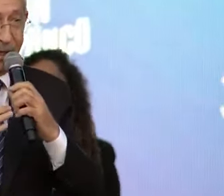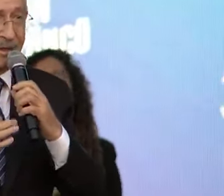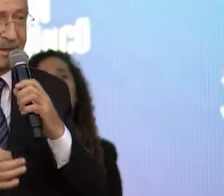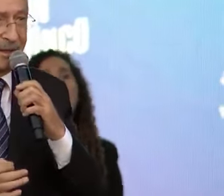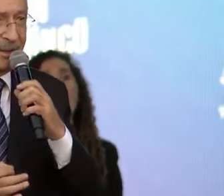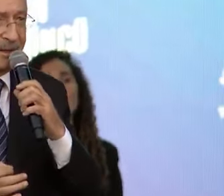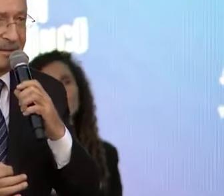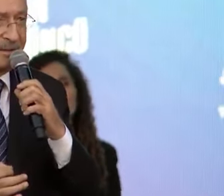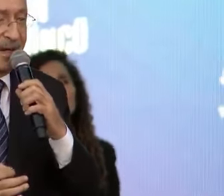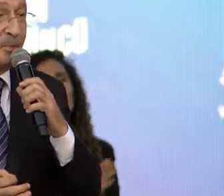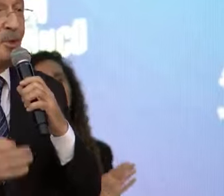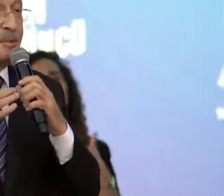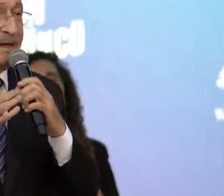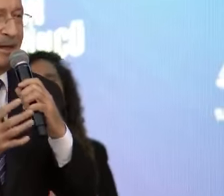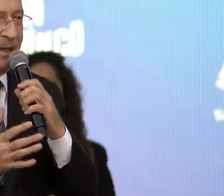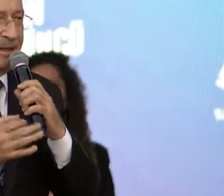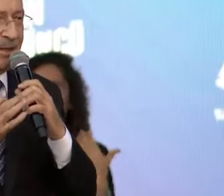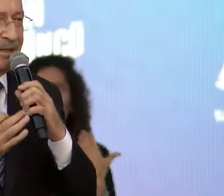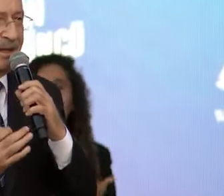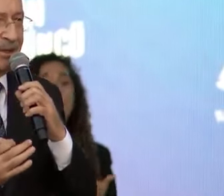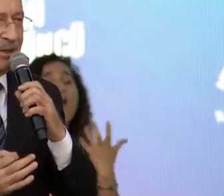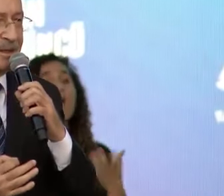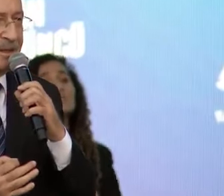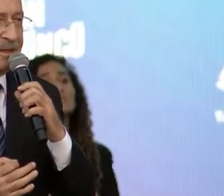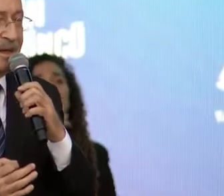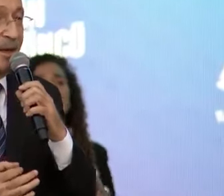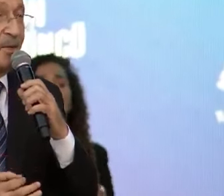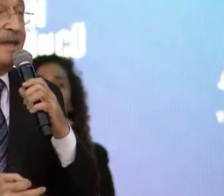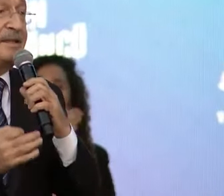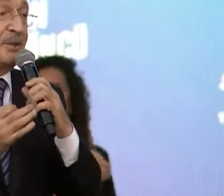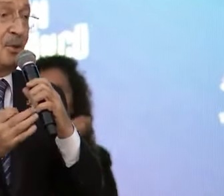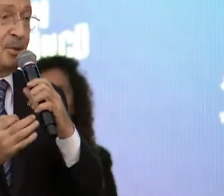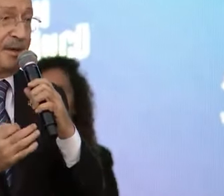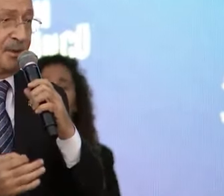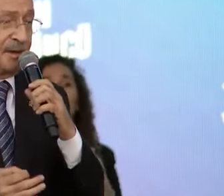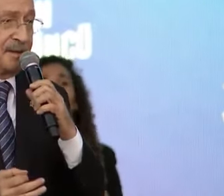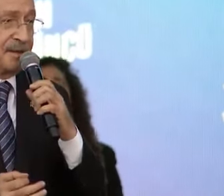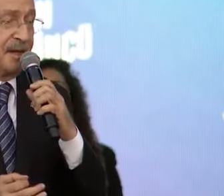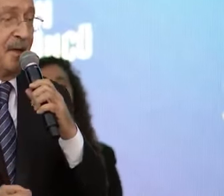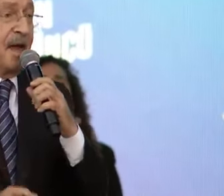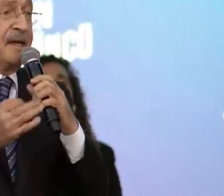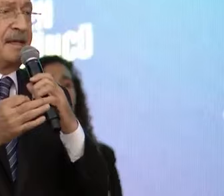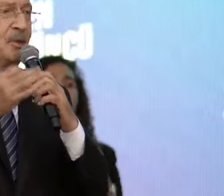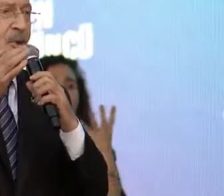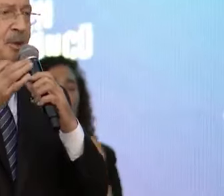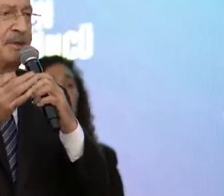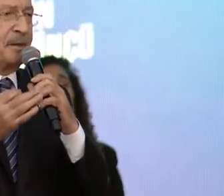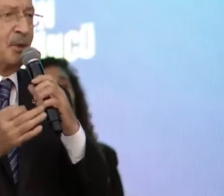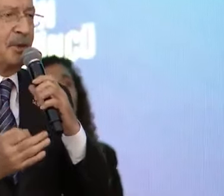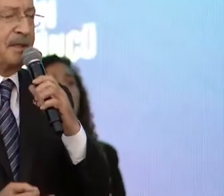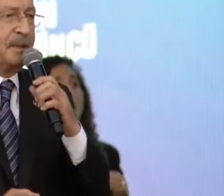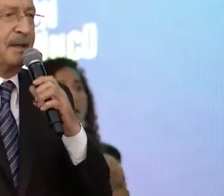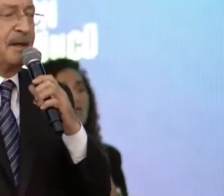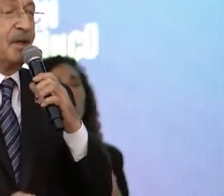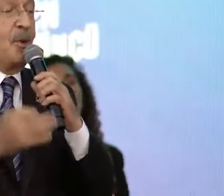Önünüze sandık gelecek. Büyük bir heyecanla sandığa gideceksiniz ve ilk kez oy kullanacaksınız. Ve ilk kez otoriter